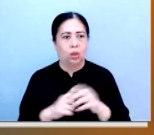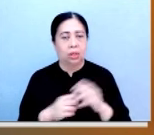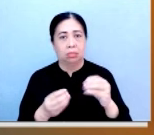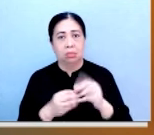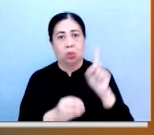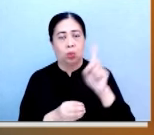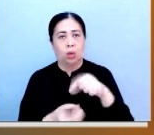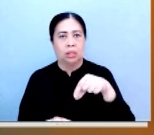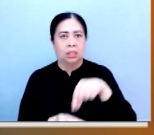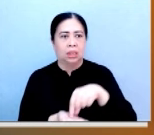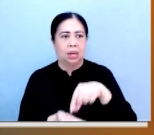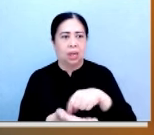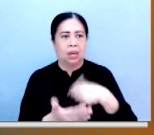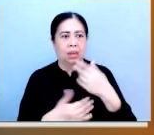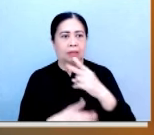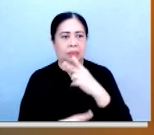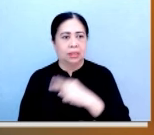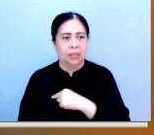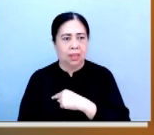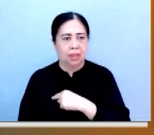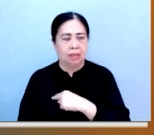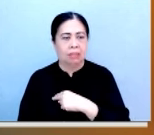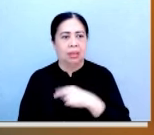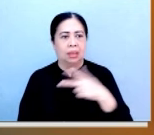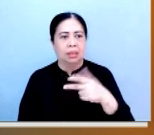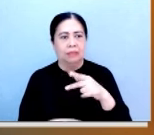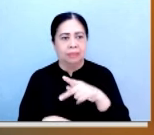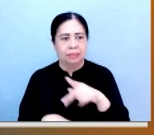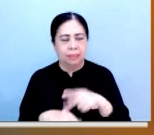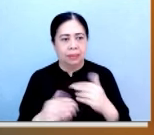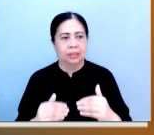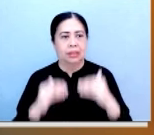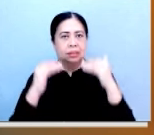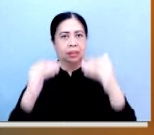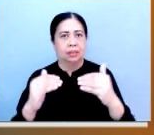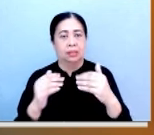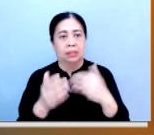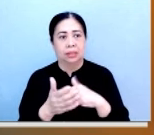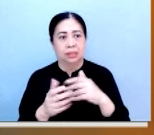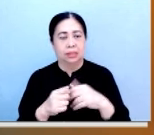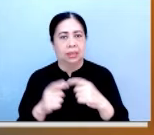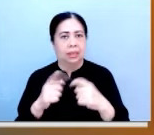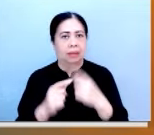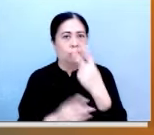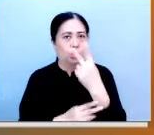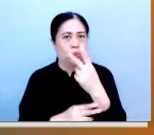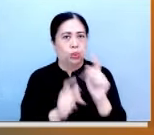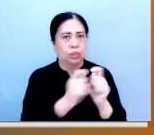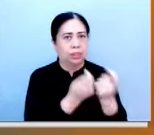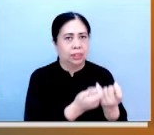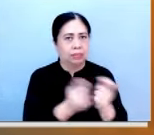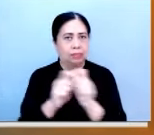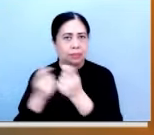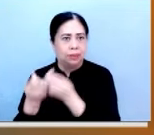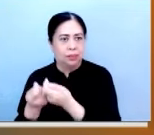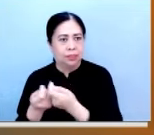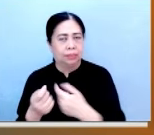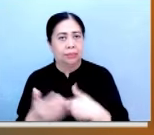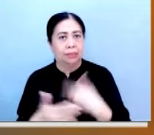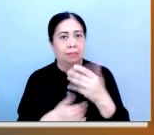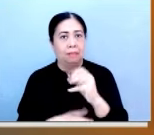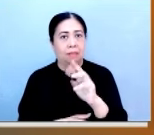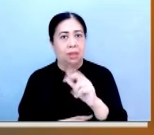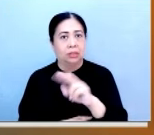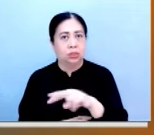Iraq, sunod ang Vietnam. Aabante sa susunod na round ng World Cup qualifiers ang top 2 teams ng bawat group. Sa darating na March